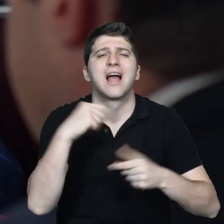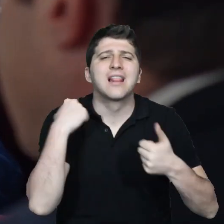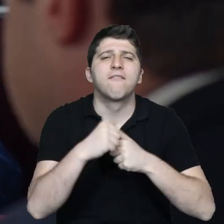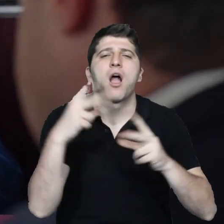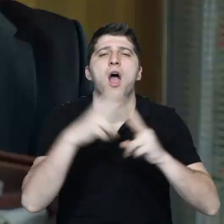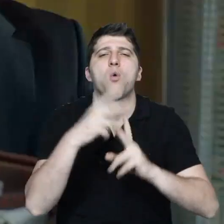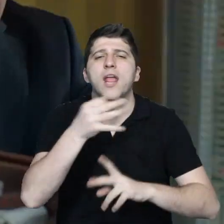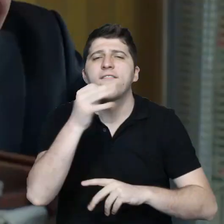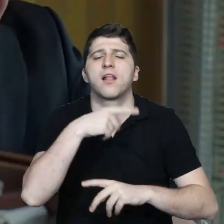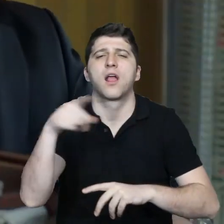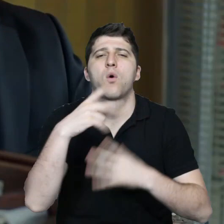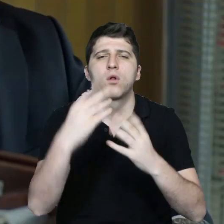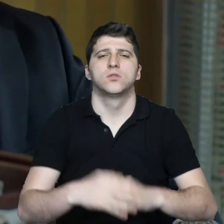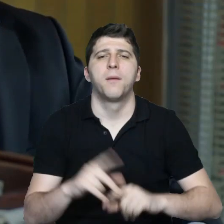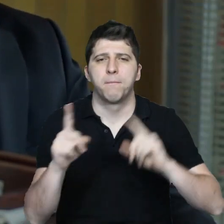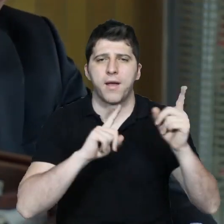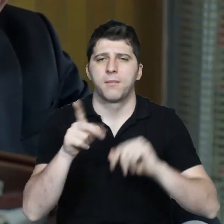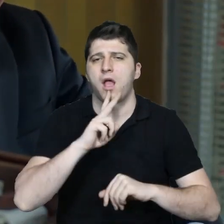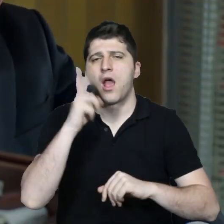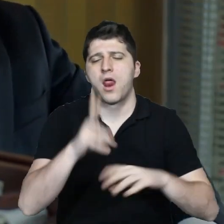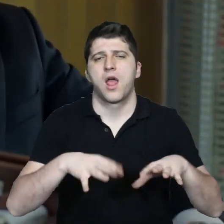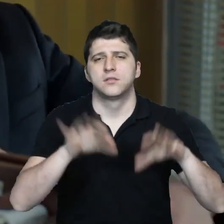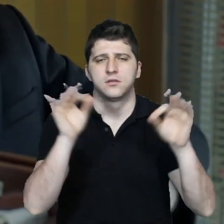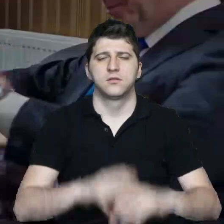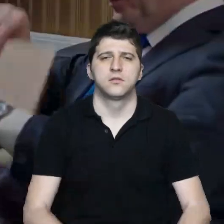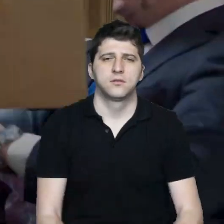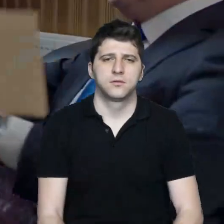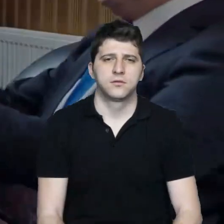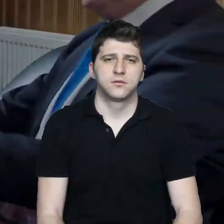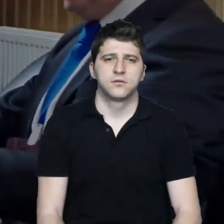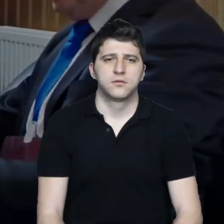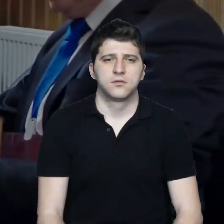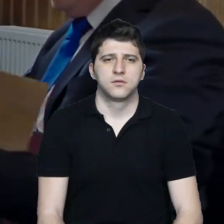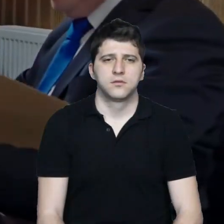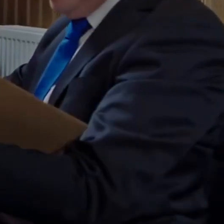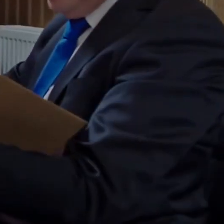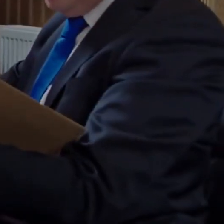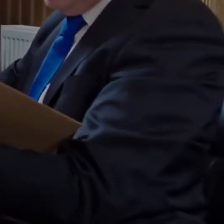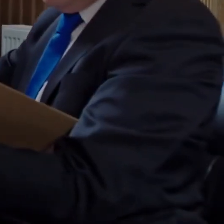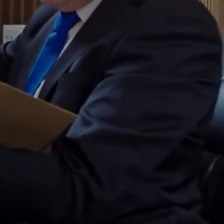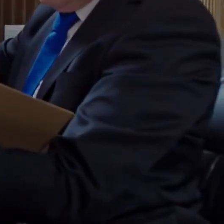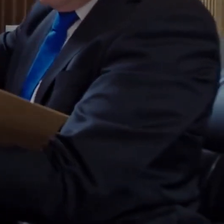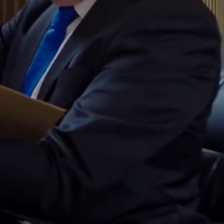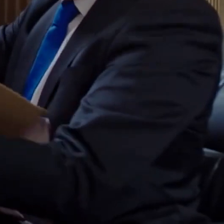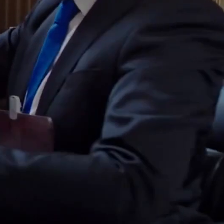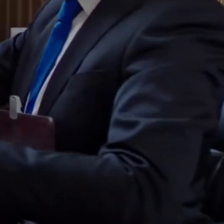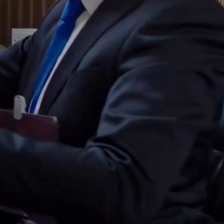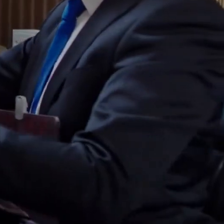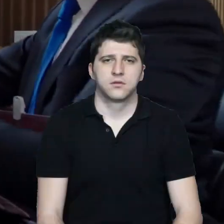defalarca karakola düşmüşler. Mahkeme kararı verdi. Çantasından dosya çıkardı. Erol sert bakışlarla onu